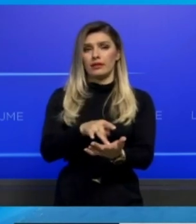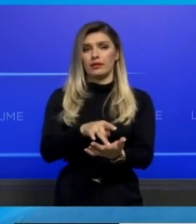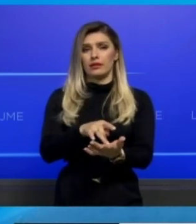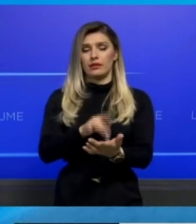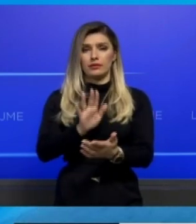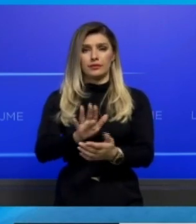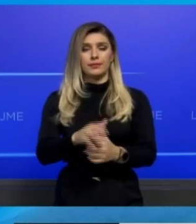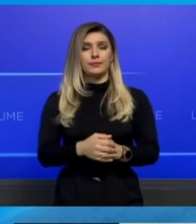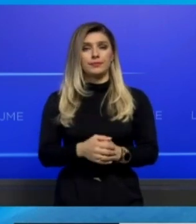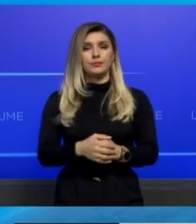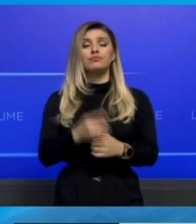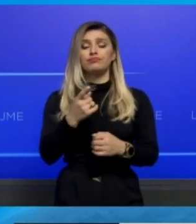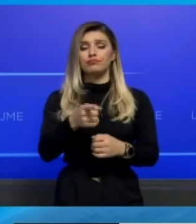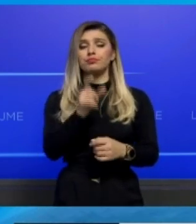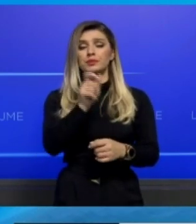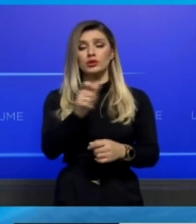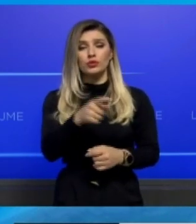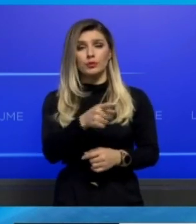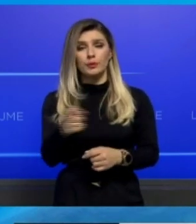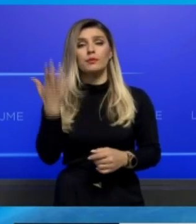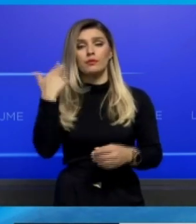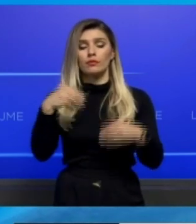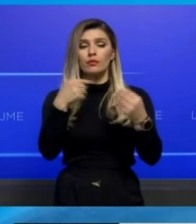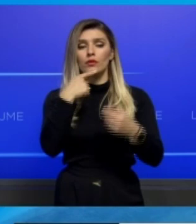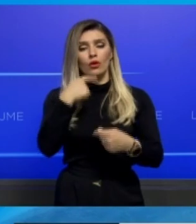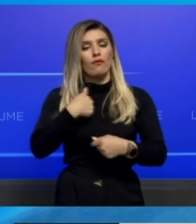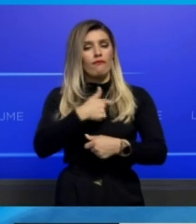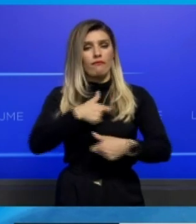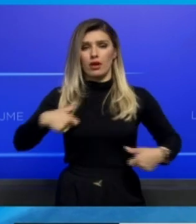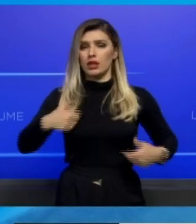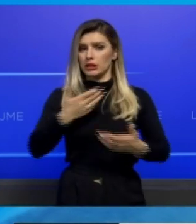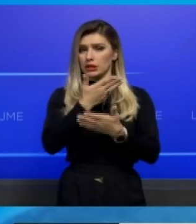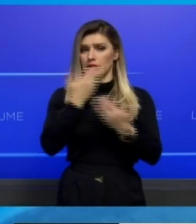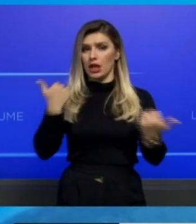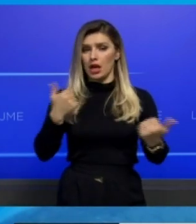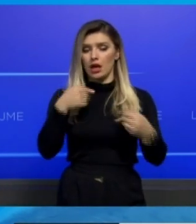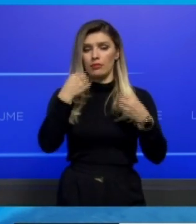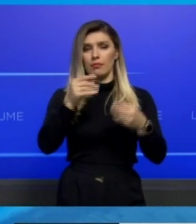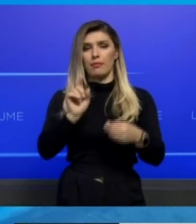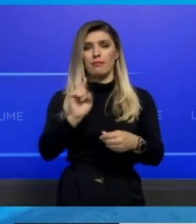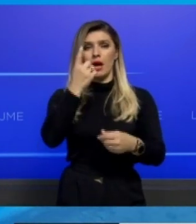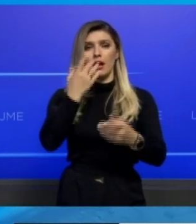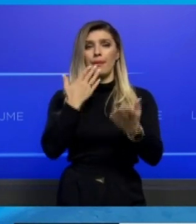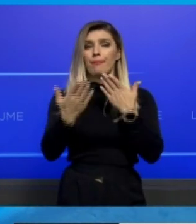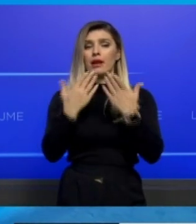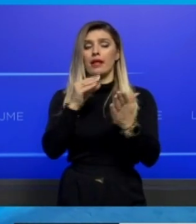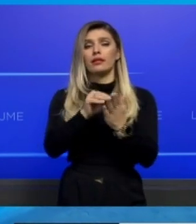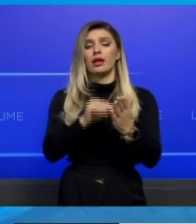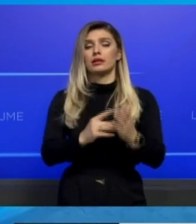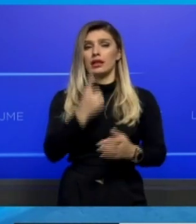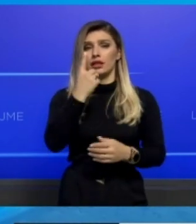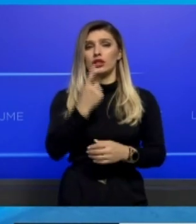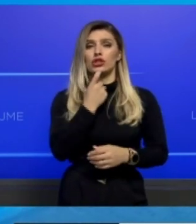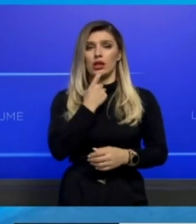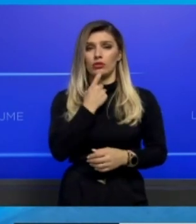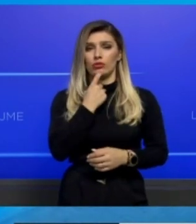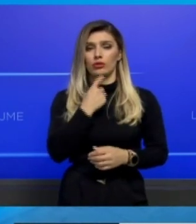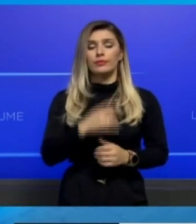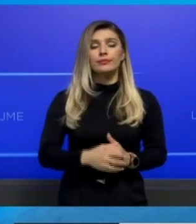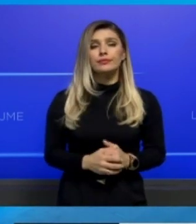autoriteti zyrtar. Të akuzuarit ishin deklaruar të pafajshëm në seancën e shqyrtimit fillestar të mbajtur më 1 shtator të këtij